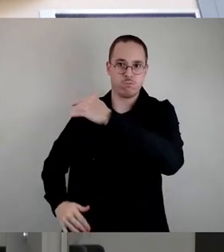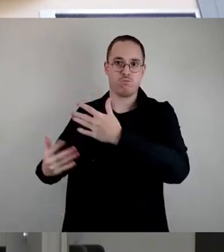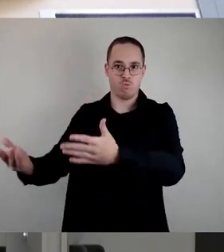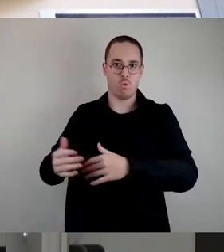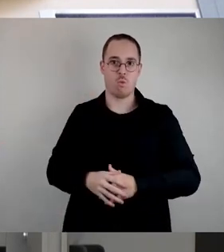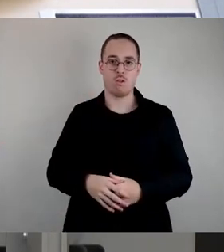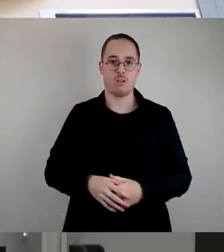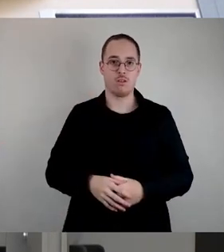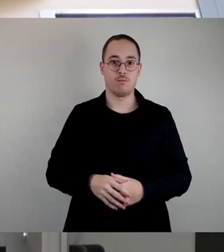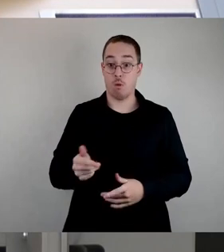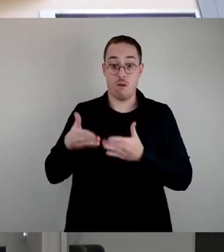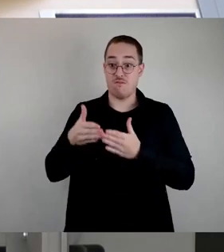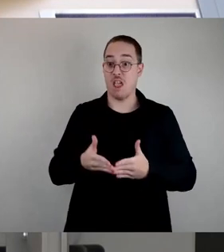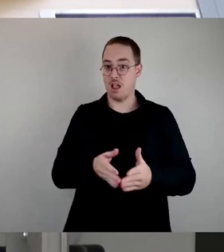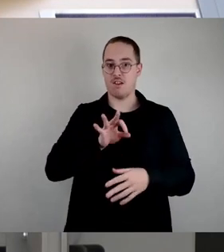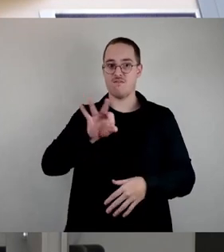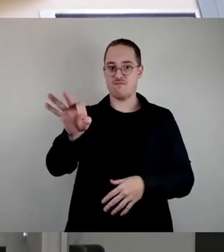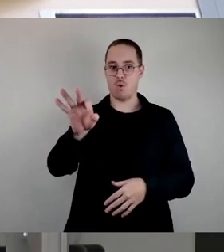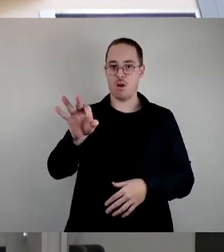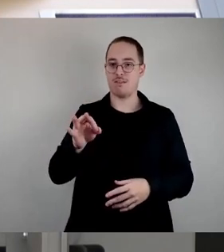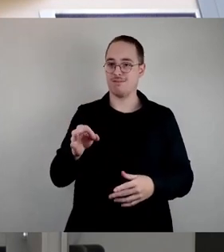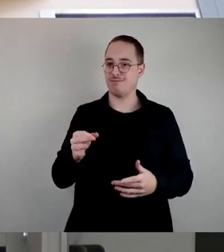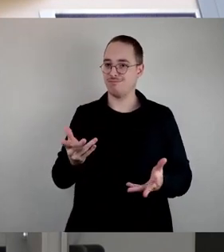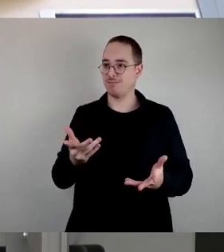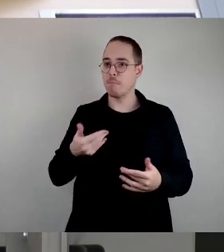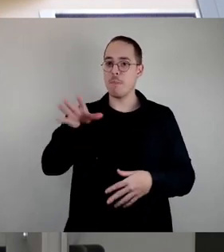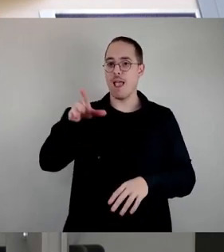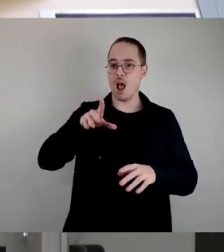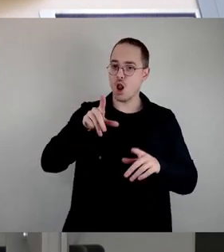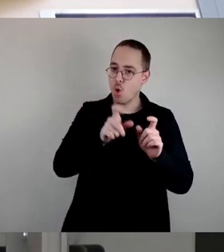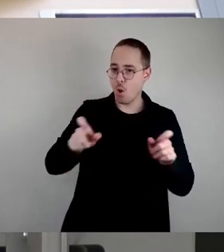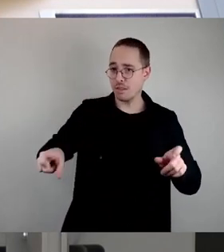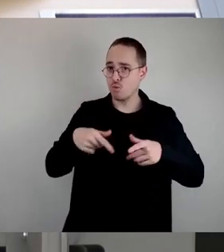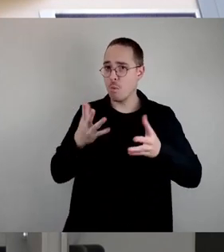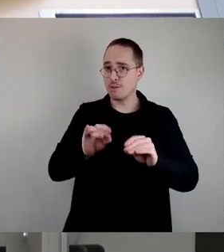zu keinem Fahrgastgewinn. Lassen Sie uns bitte eine